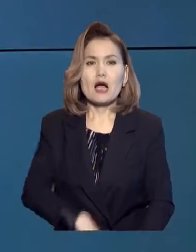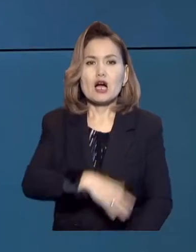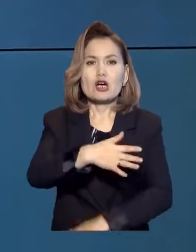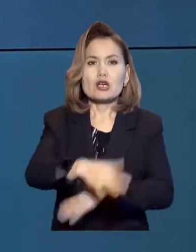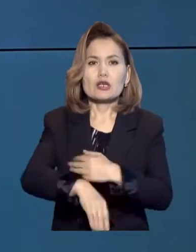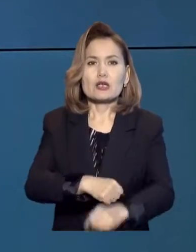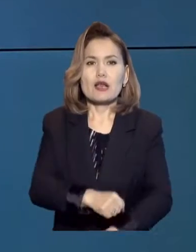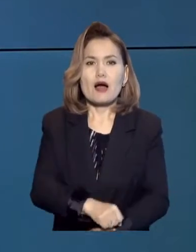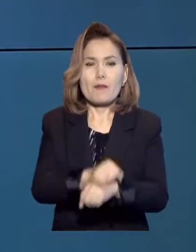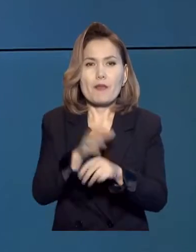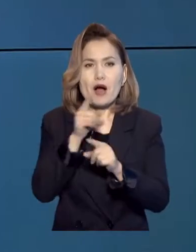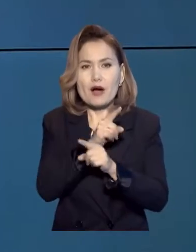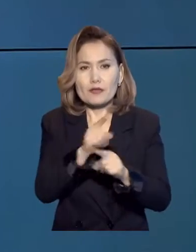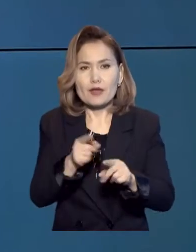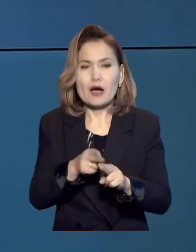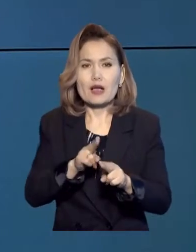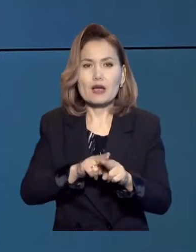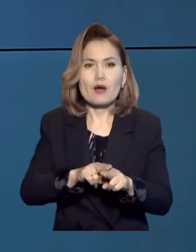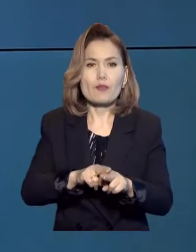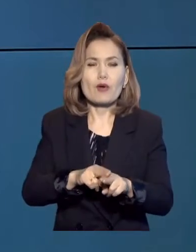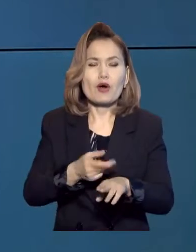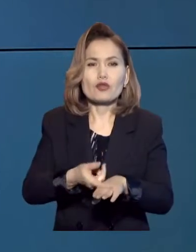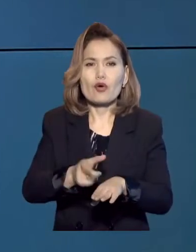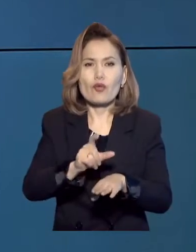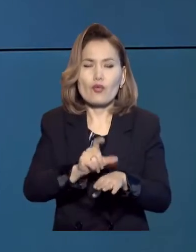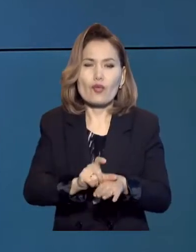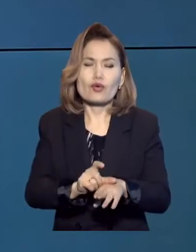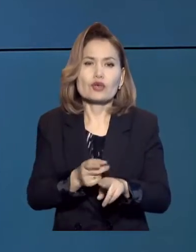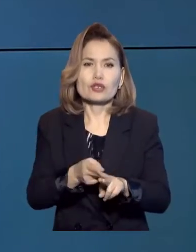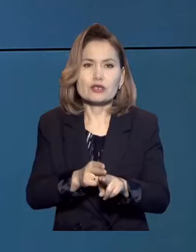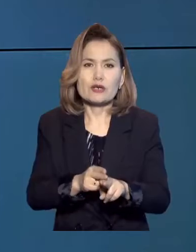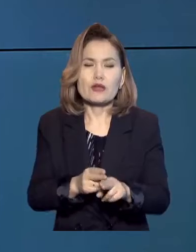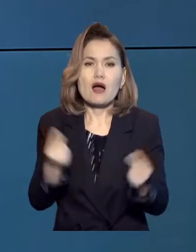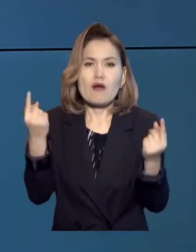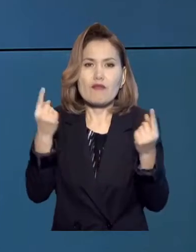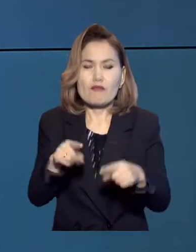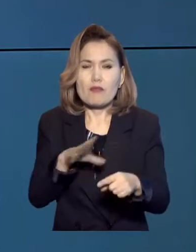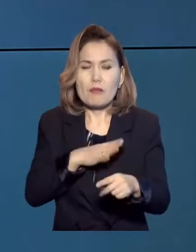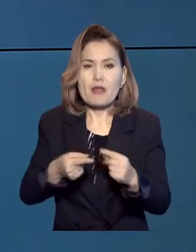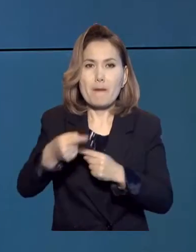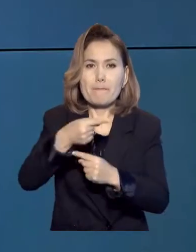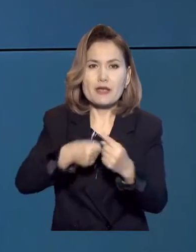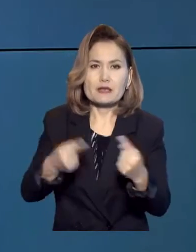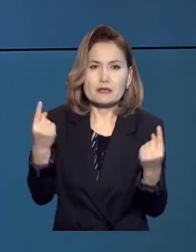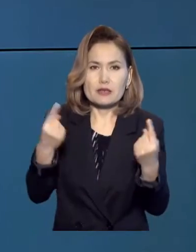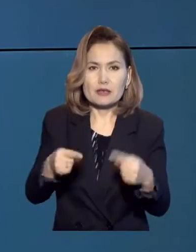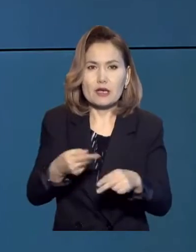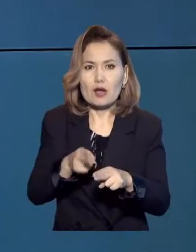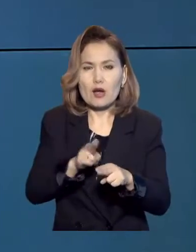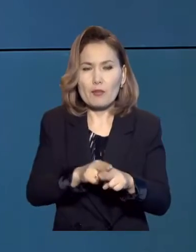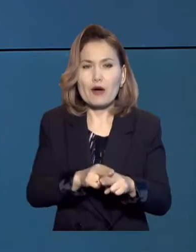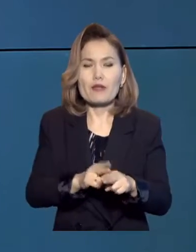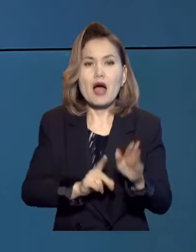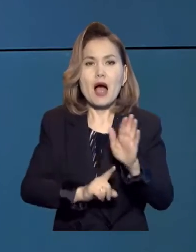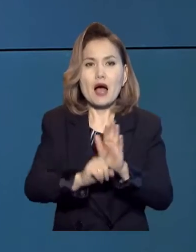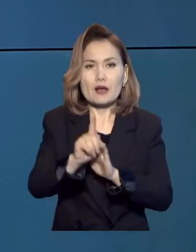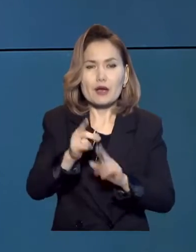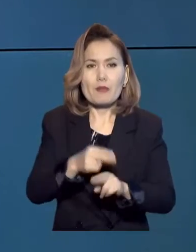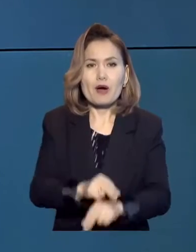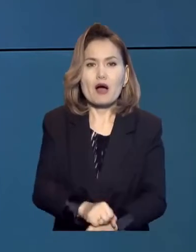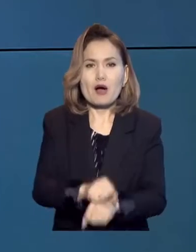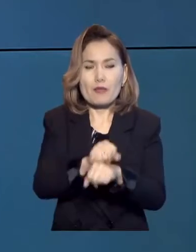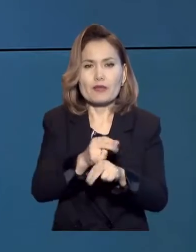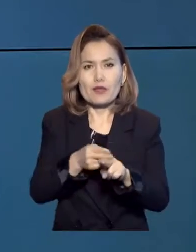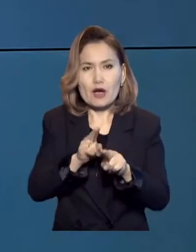Жаппай тәртіпсіздік кезінде әсіресе әлеуметтің жағдайына шағын және орта бизнеске нұқсан келтірілді. Осы жағдайды реттеу үшін ең алдымен шерулер